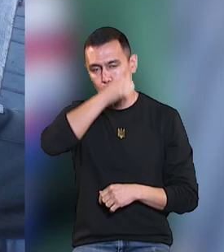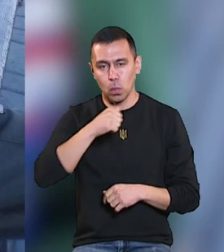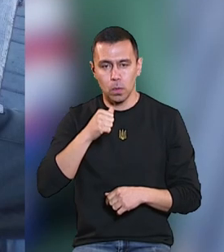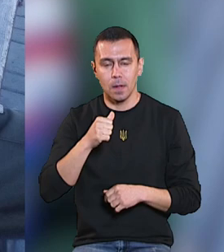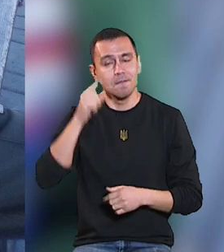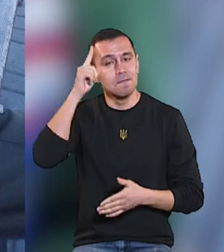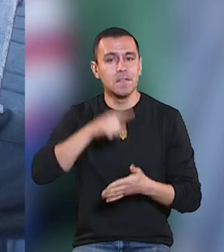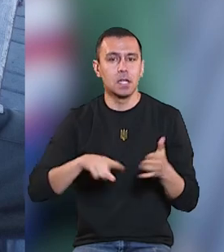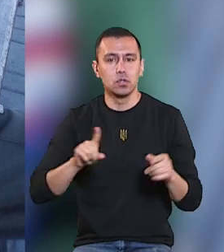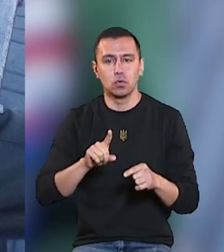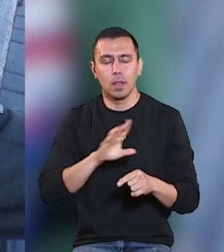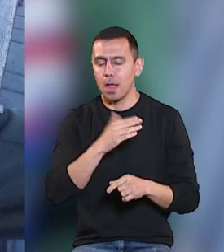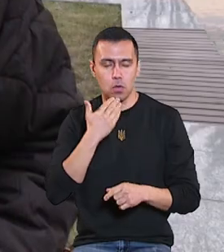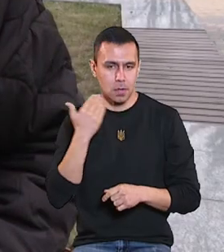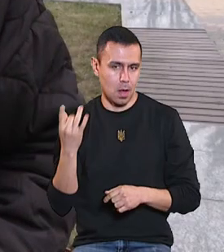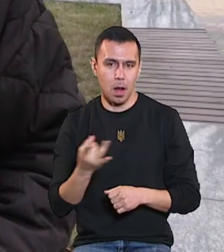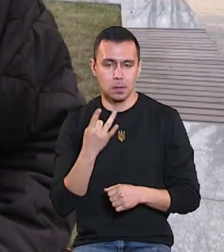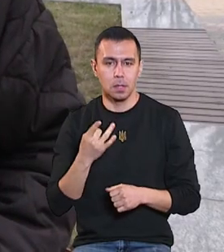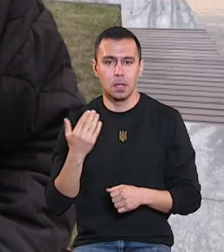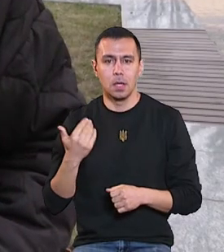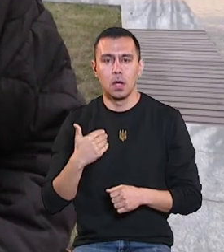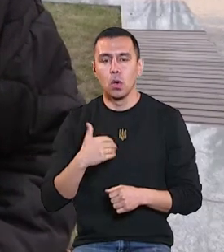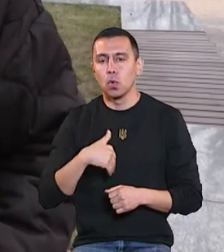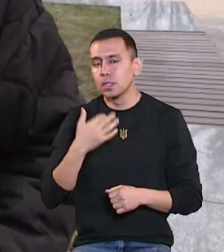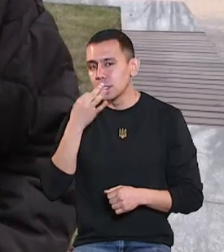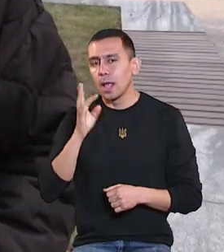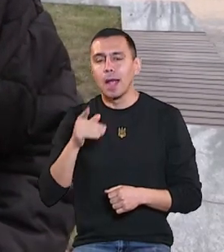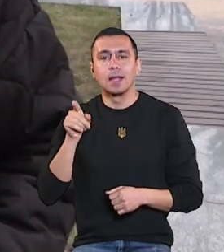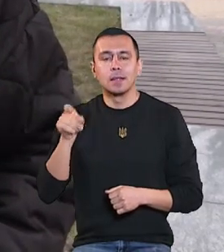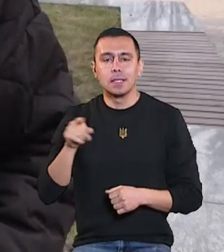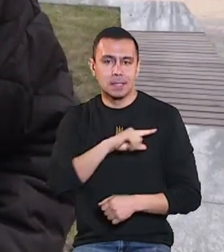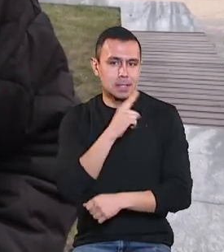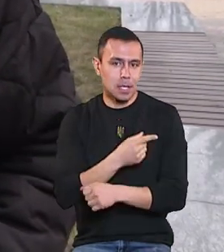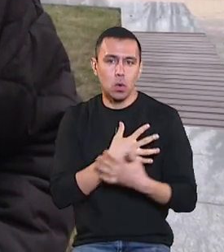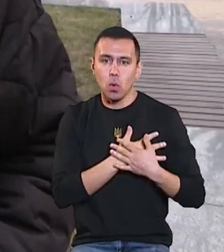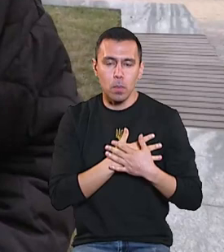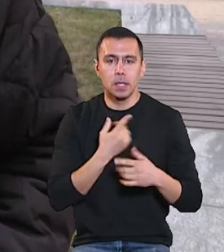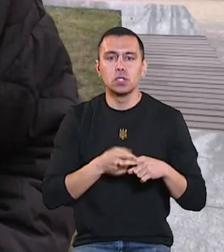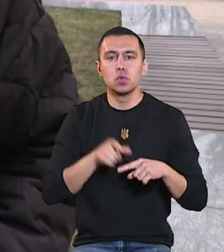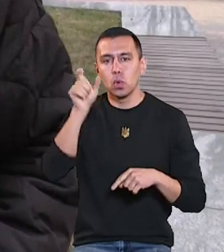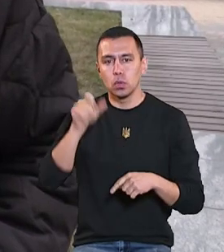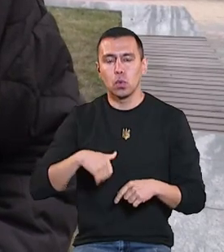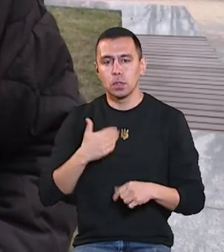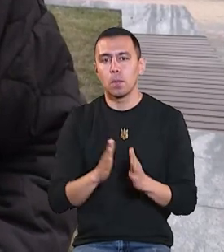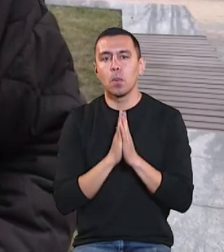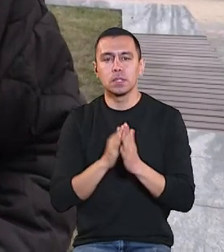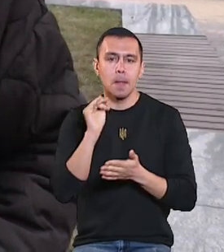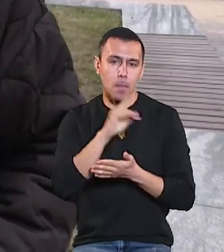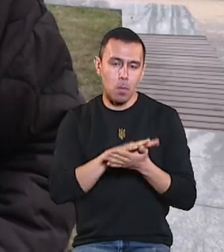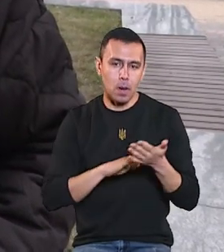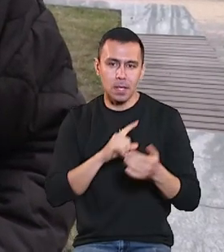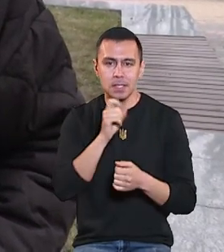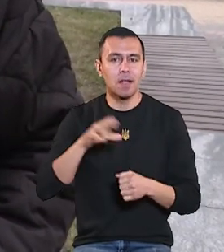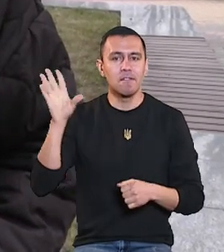і вірила, що не востаннє. Ти хочеш сказати, як ти сильно любила цю людину, ти хочеш попросити пробачення за